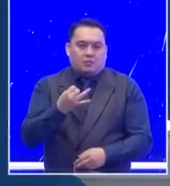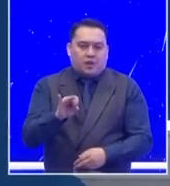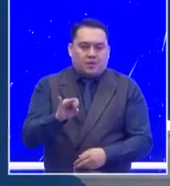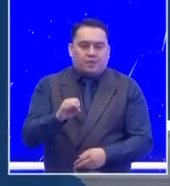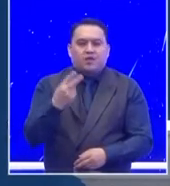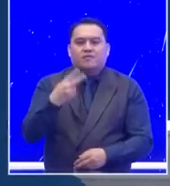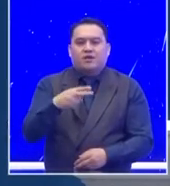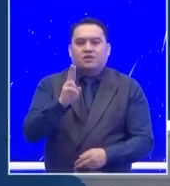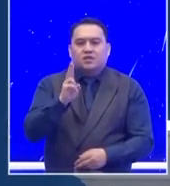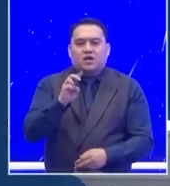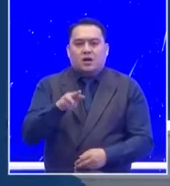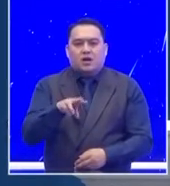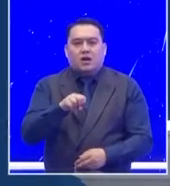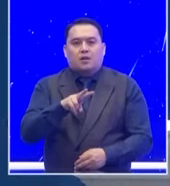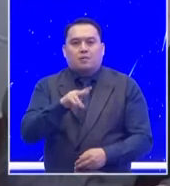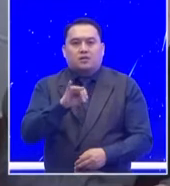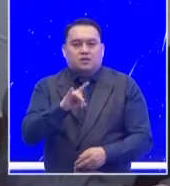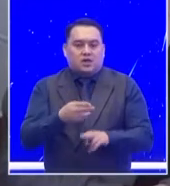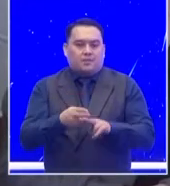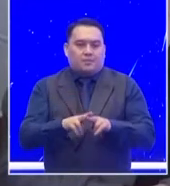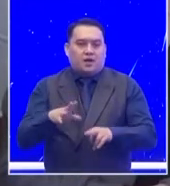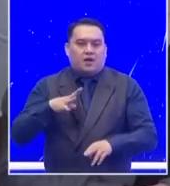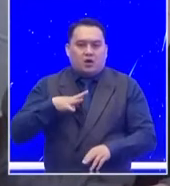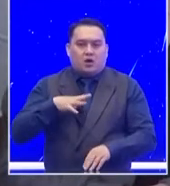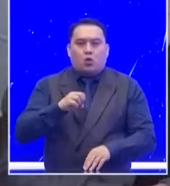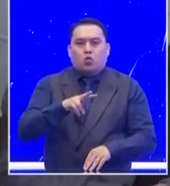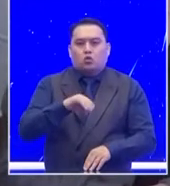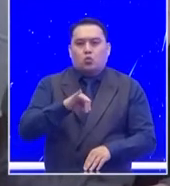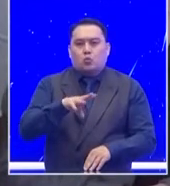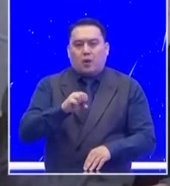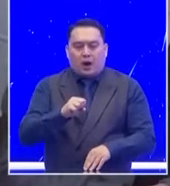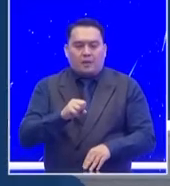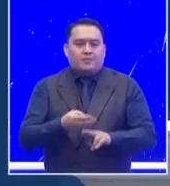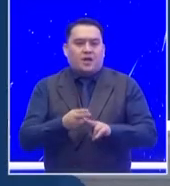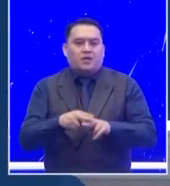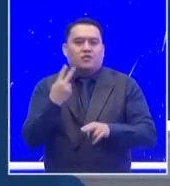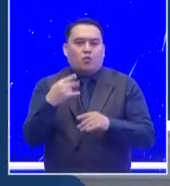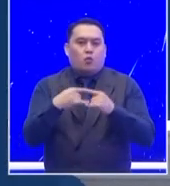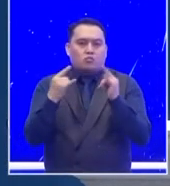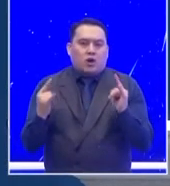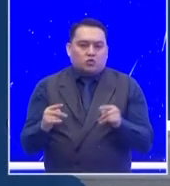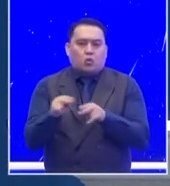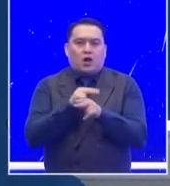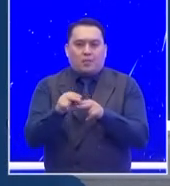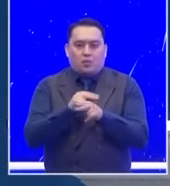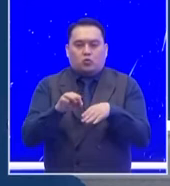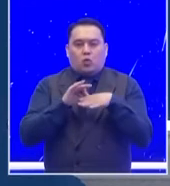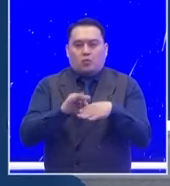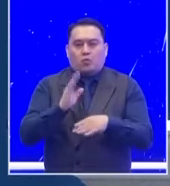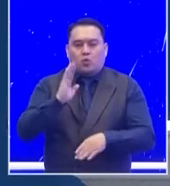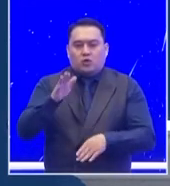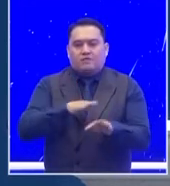20 километра трассы Кабанбай-Лепсы, 6 мостов трассы Кабанбай-Коктума, капитальный ремонт 2 мостов на участке дороги Танкерес-Кокжар.